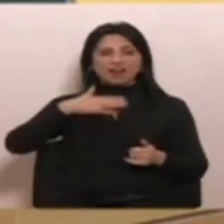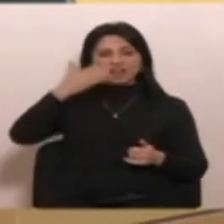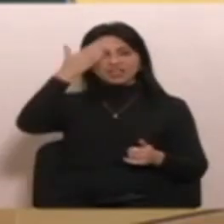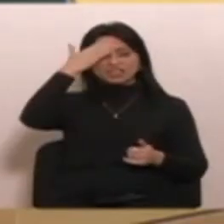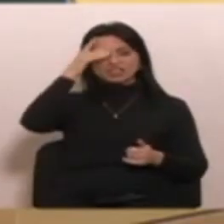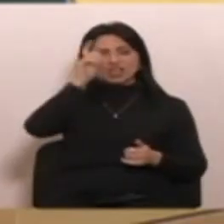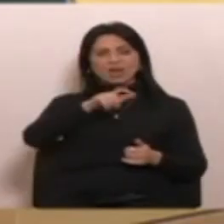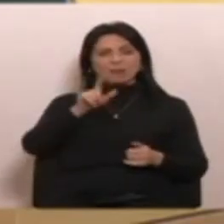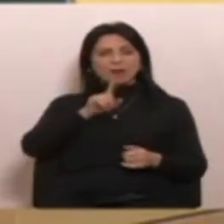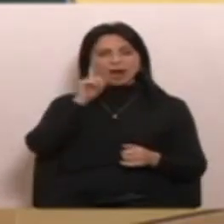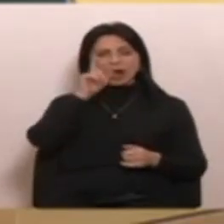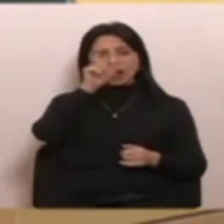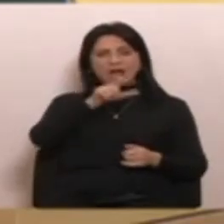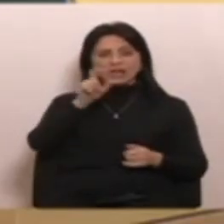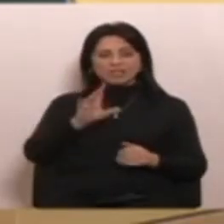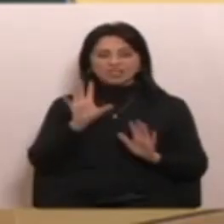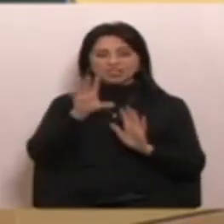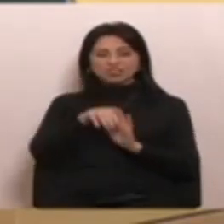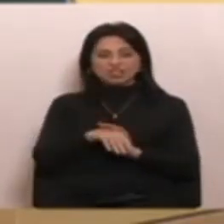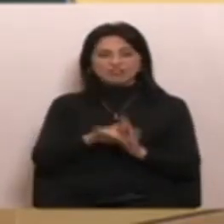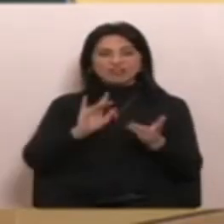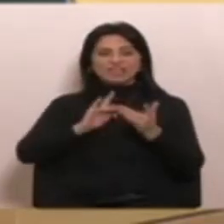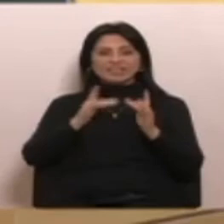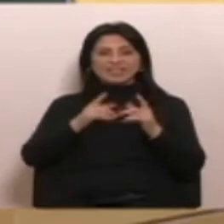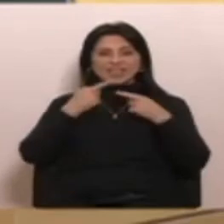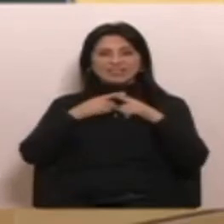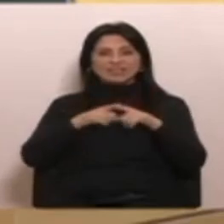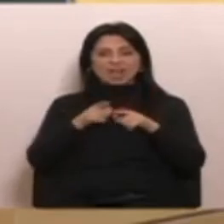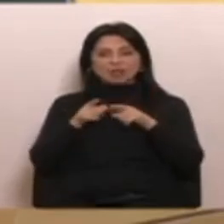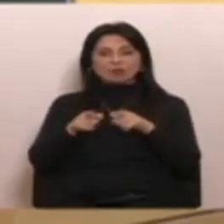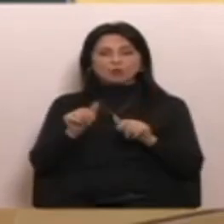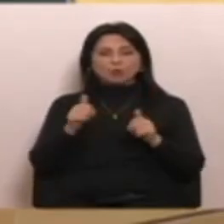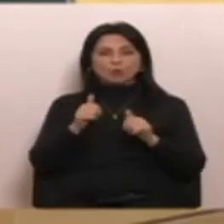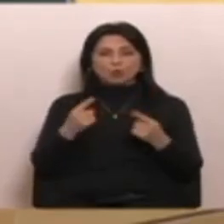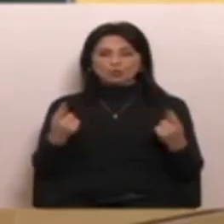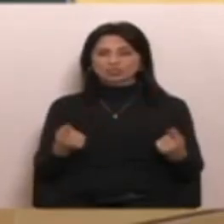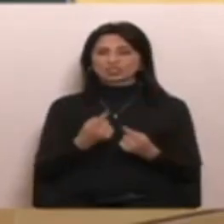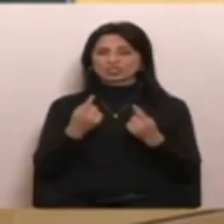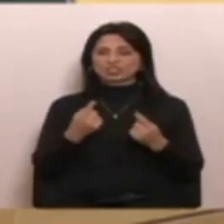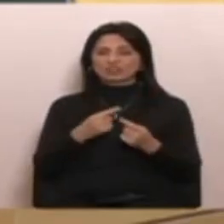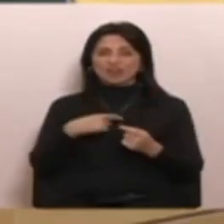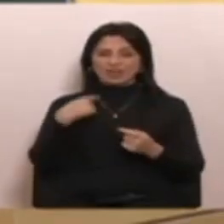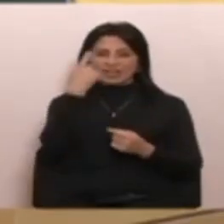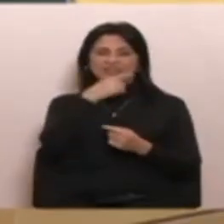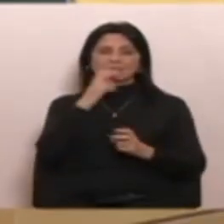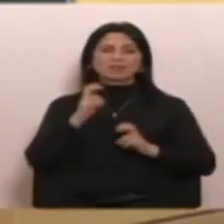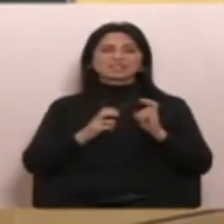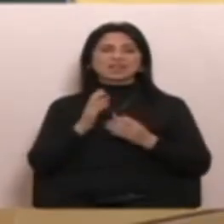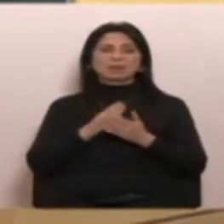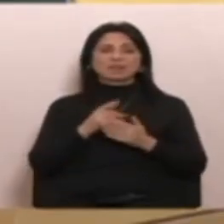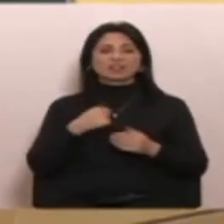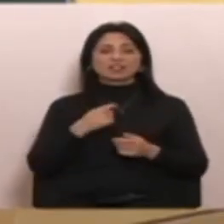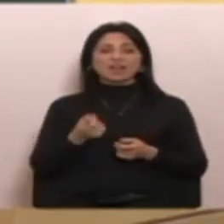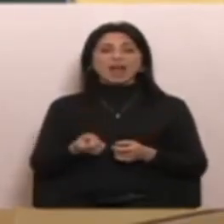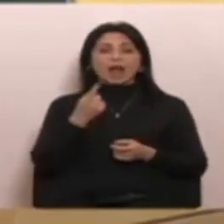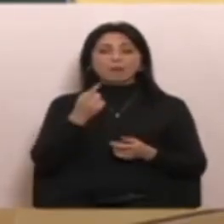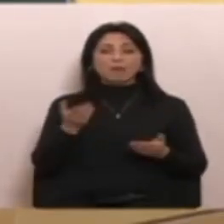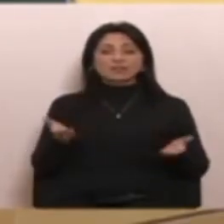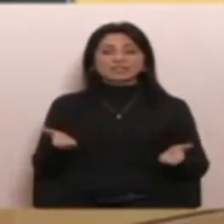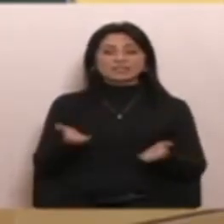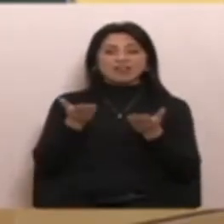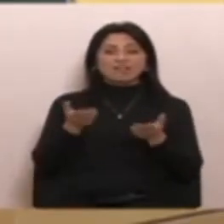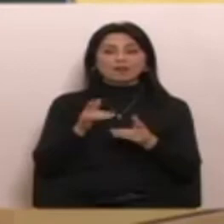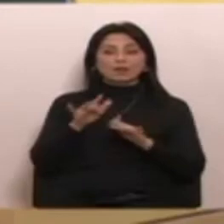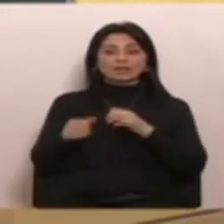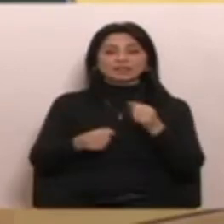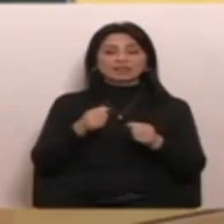ადამიანი, ახალგაზრდა ადამიანი ჩართულია ინტერნეტ ტექნოლოგიების სფეროში, როგორც რიგითი ინდმეწარმე, ჩვენი ამოცანაა წავახალისოთ მათი